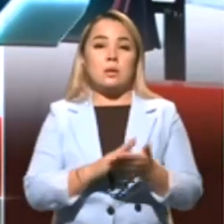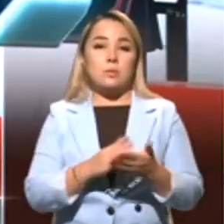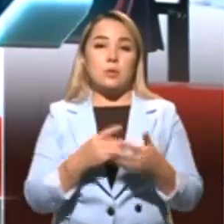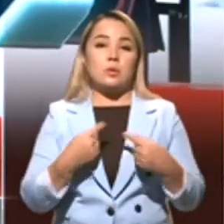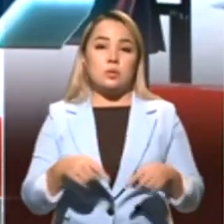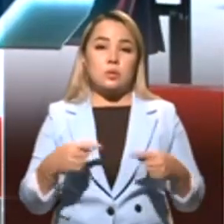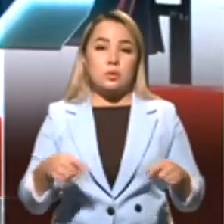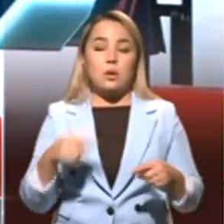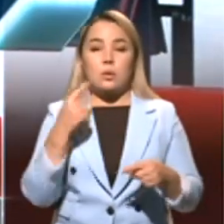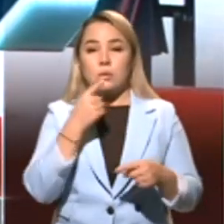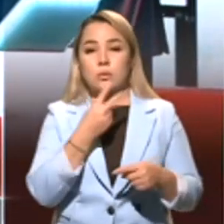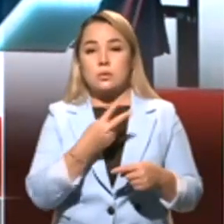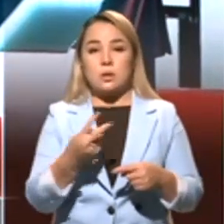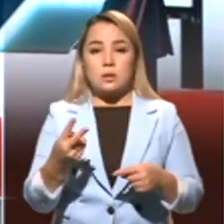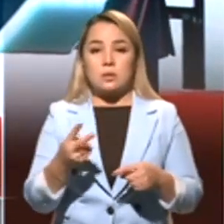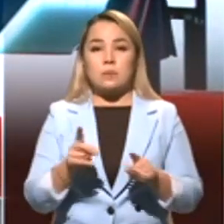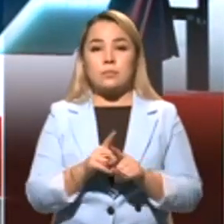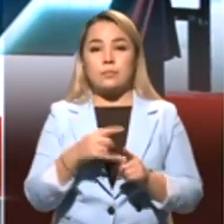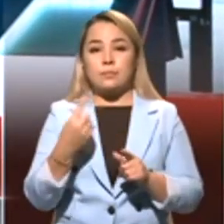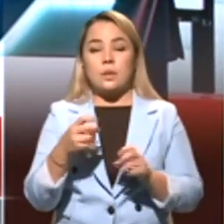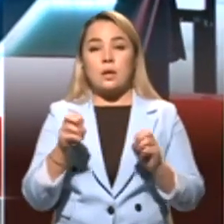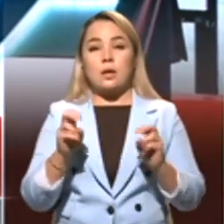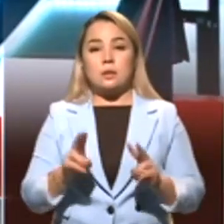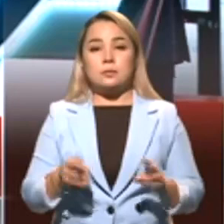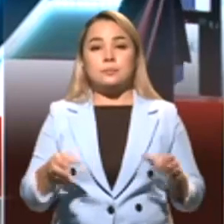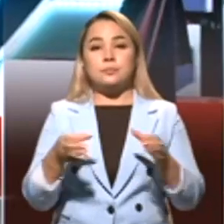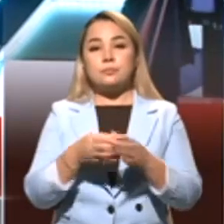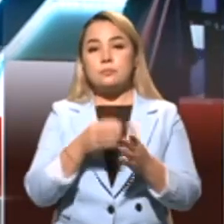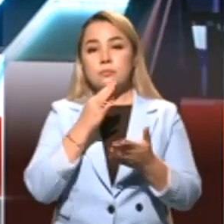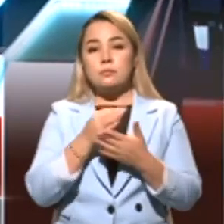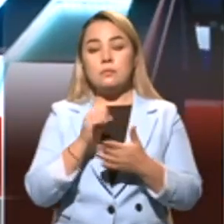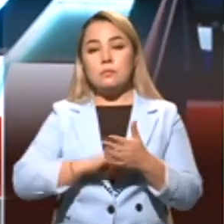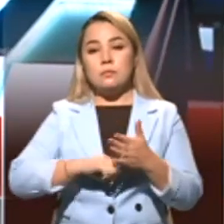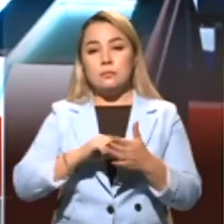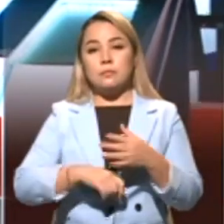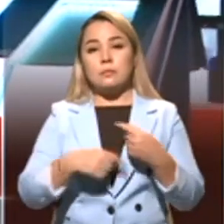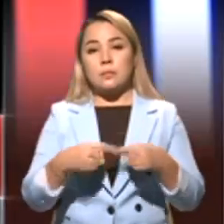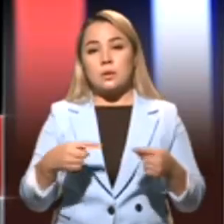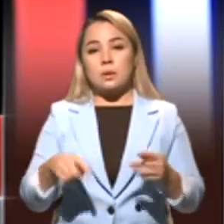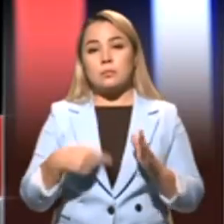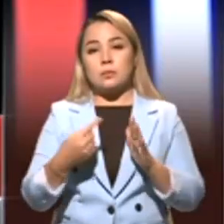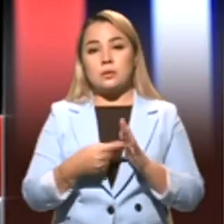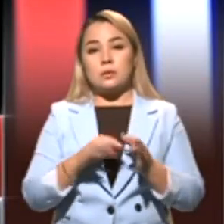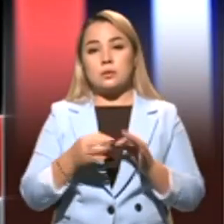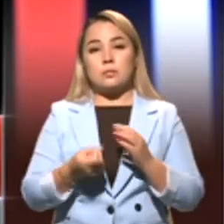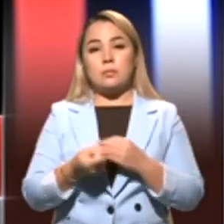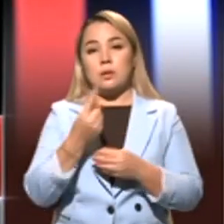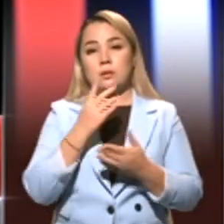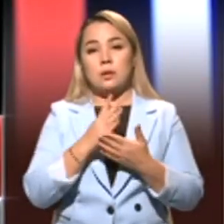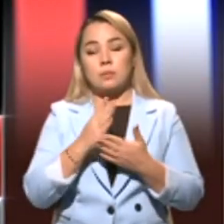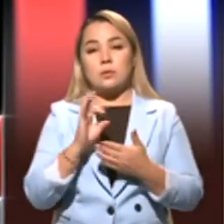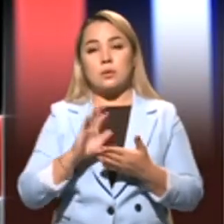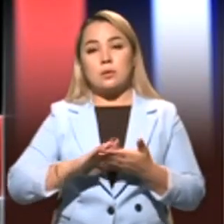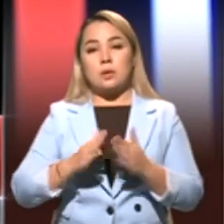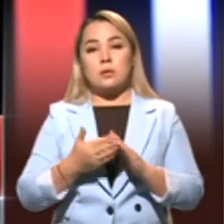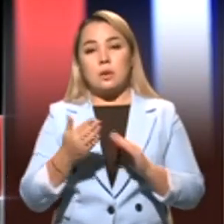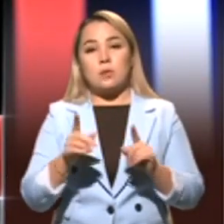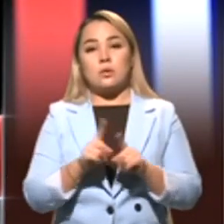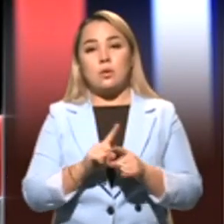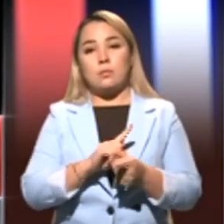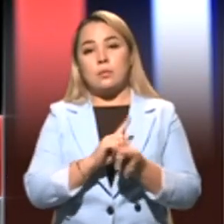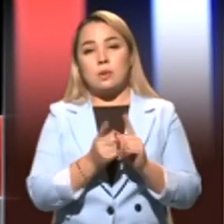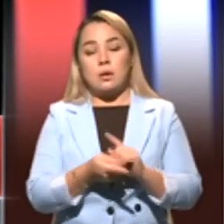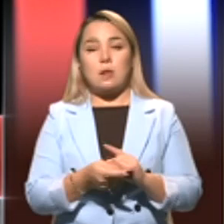түрлі көзқарастардың бір арнаға тоғысалмауының салдарынан әртүрлі шиеленістер пайда болады. Ол әлеуметтік құбылыс болай қарайтын, ол